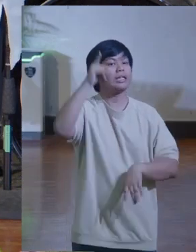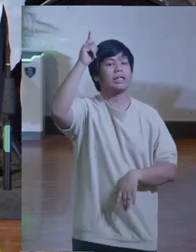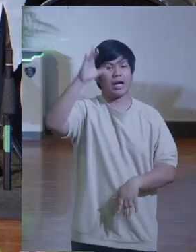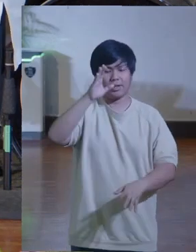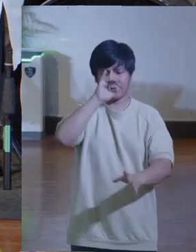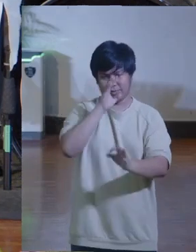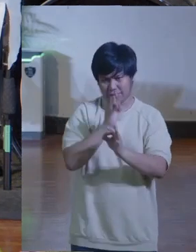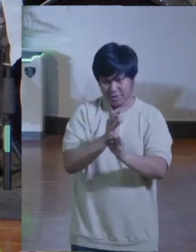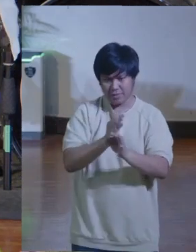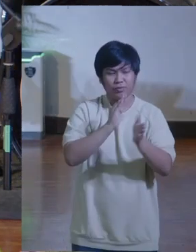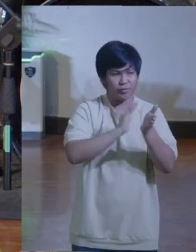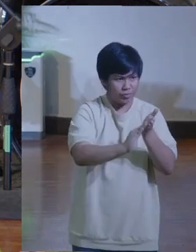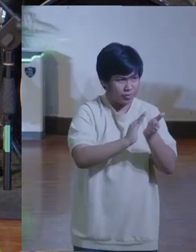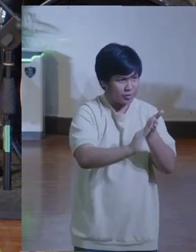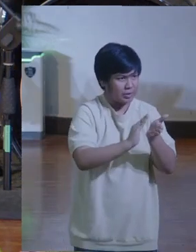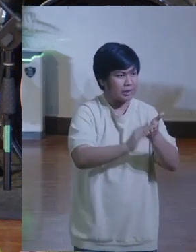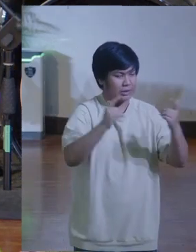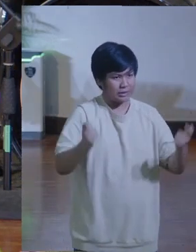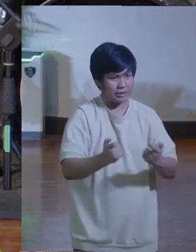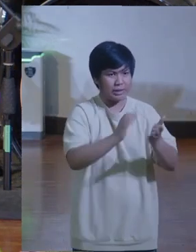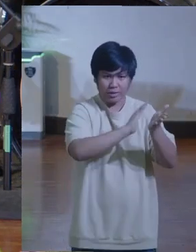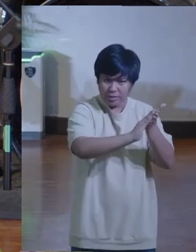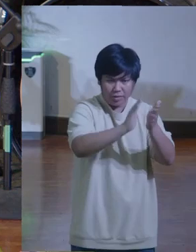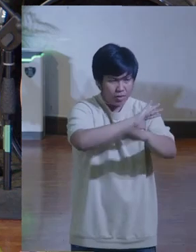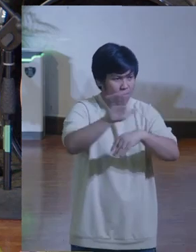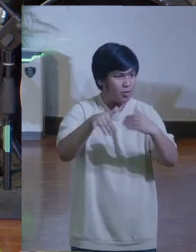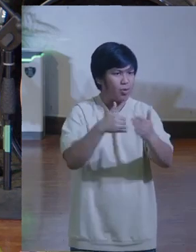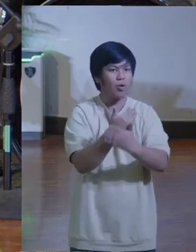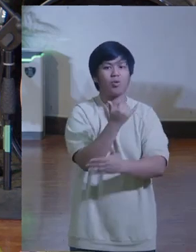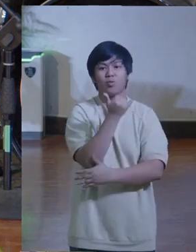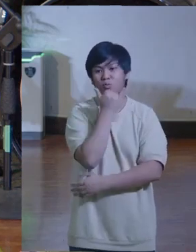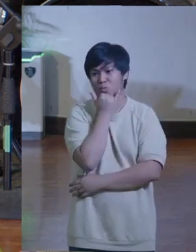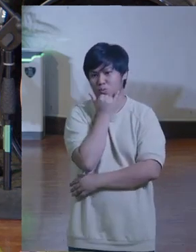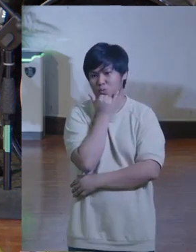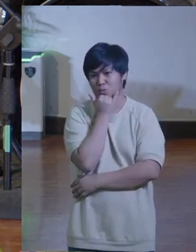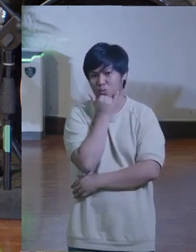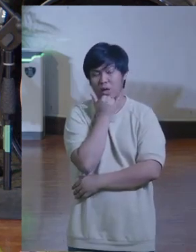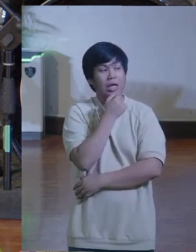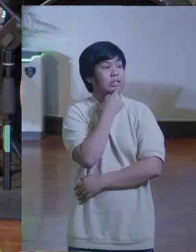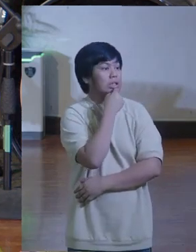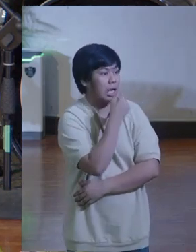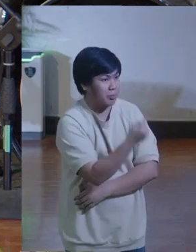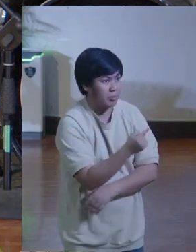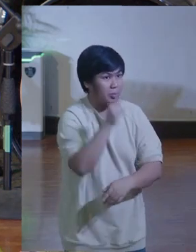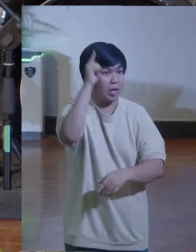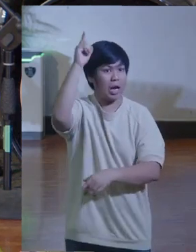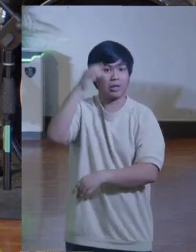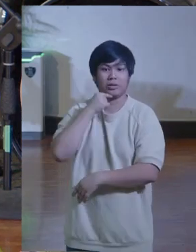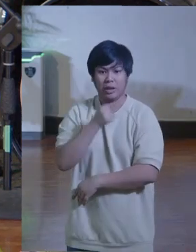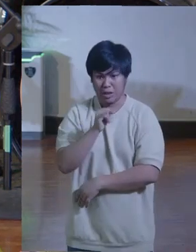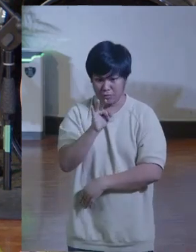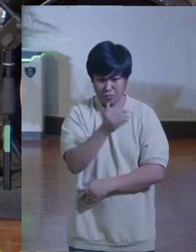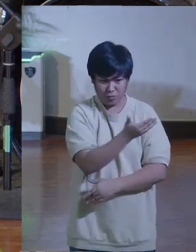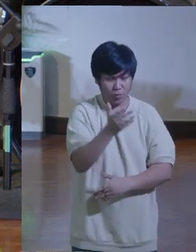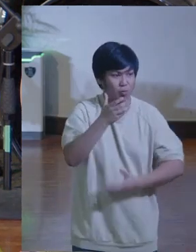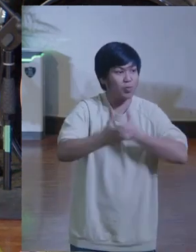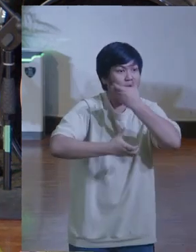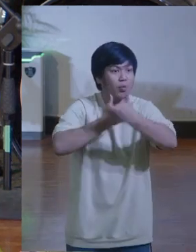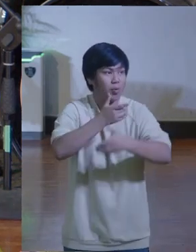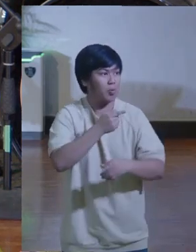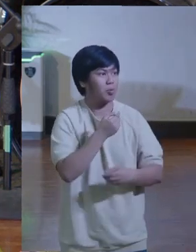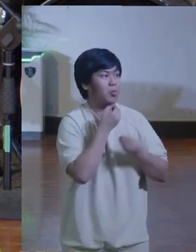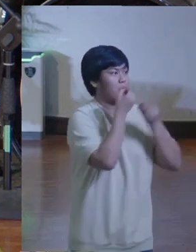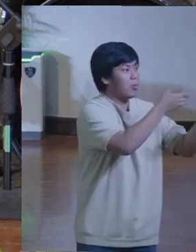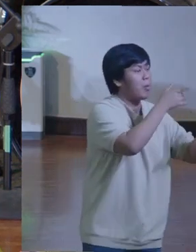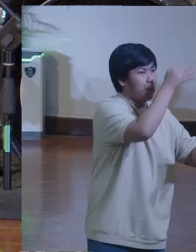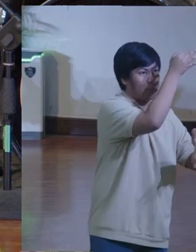just to forgive you of your sins and to cleanse you from all unrighteousness. Sinabi ba niya doon na if you confess your sins to a